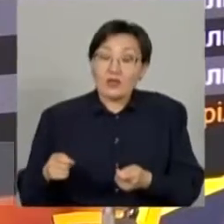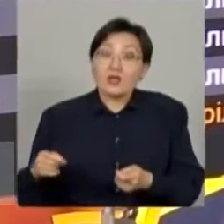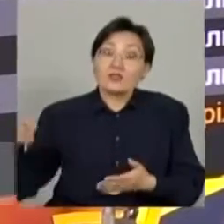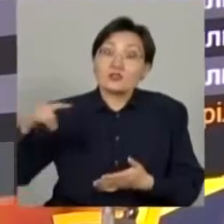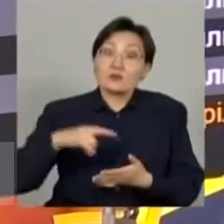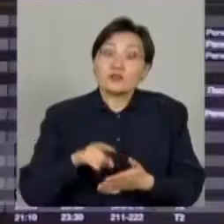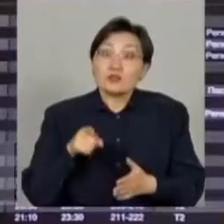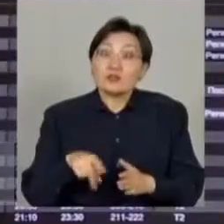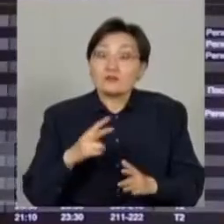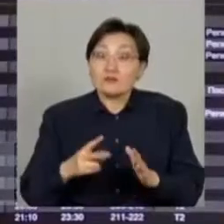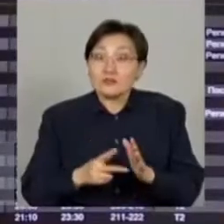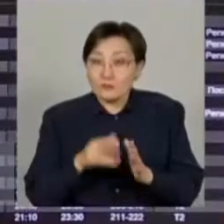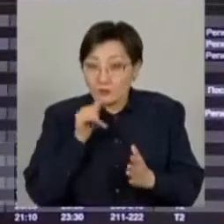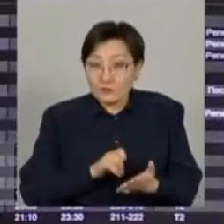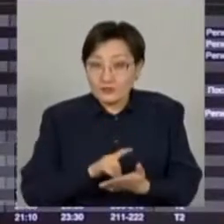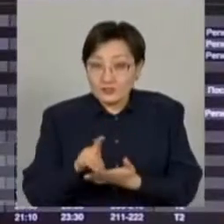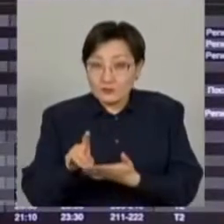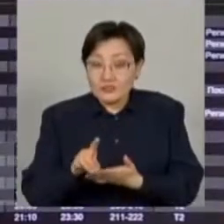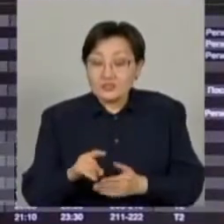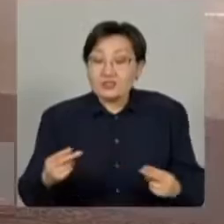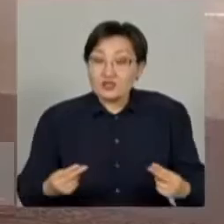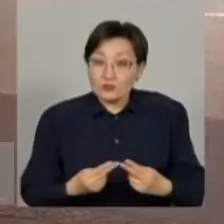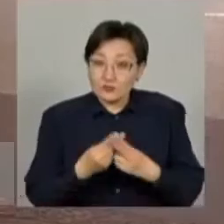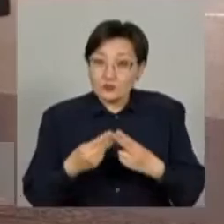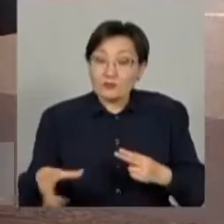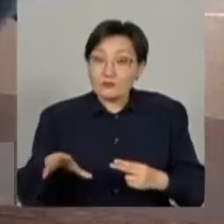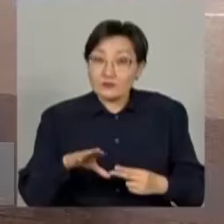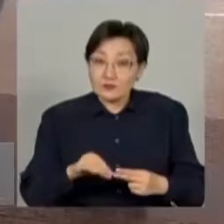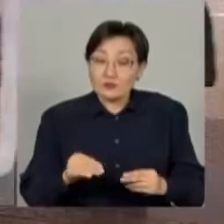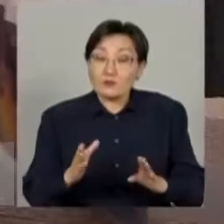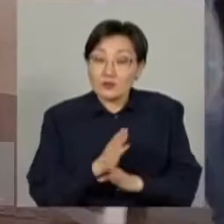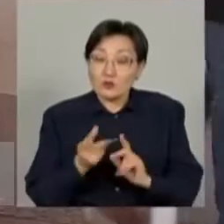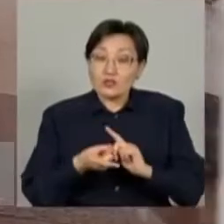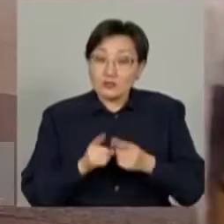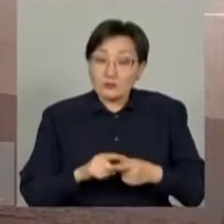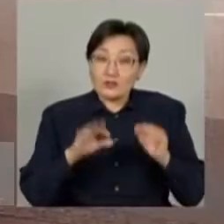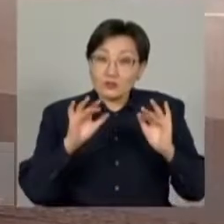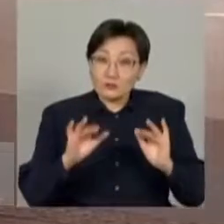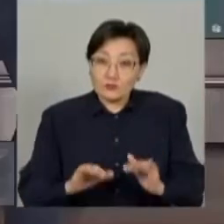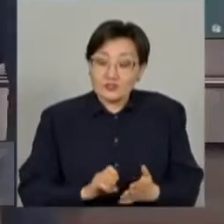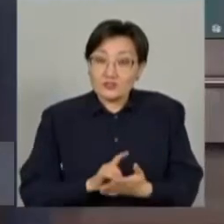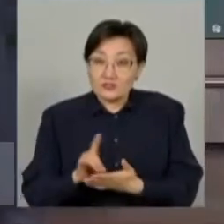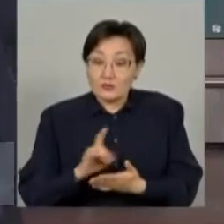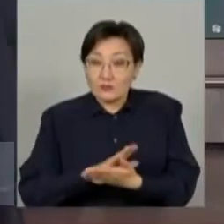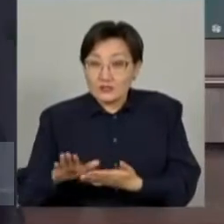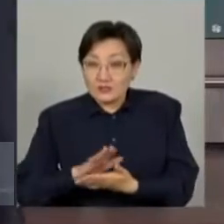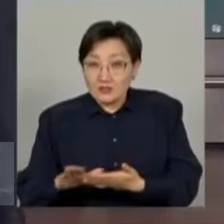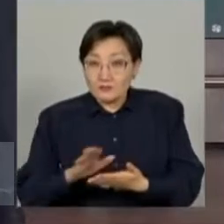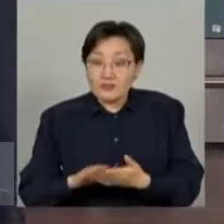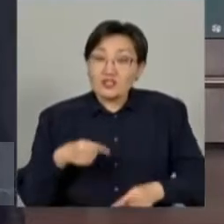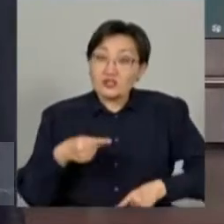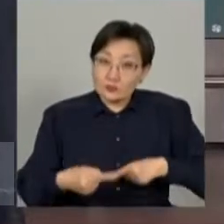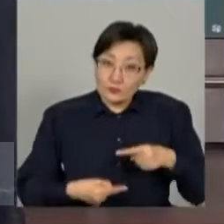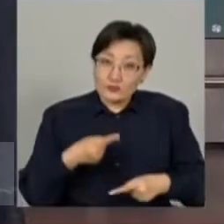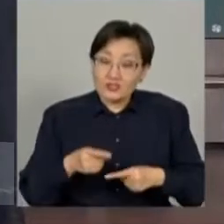Еще 18 не могут вылететь из воздушной гавани столицы. Все из-за непогоды. Снег в аэропорту чистят практически без